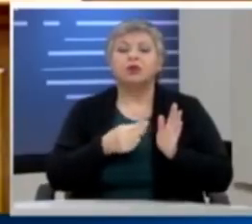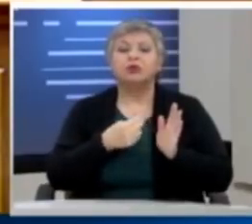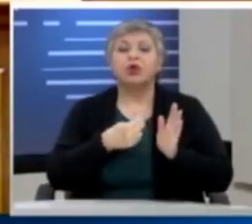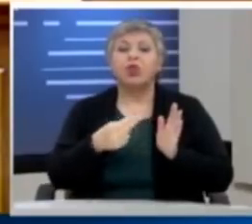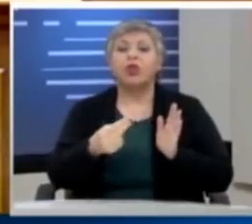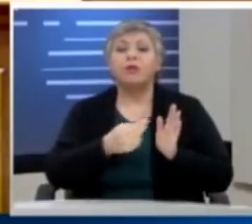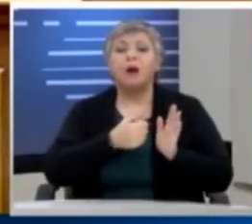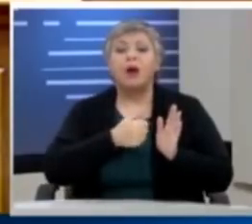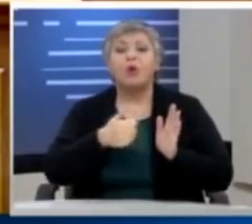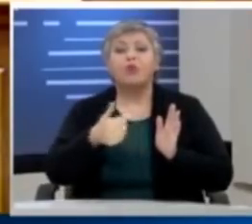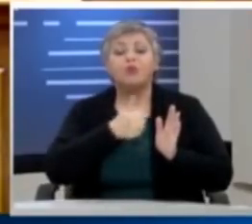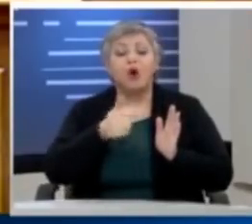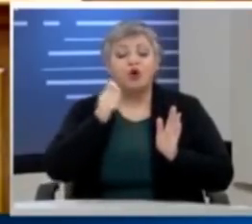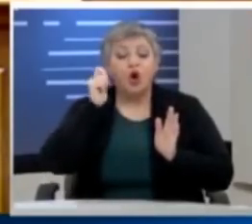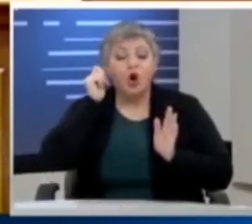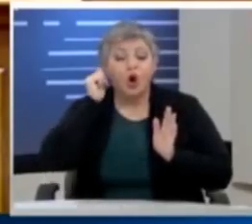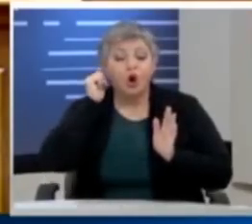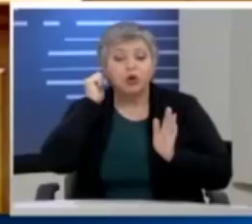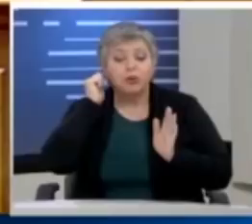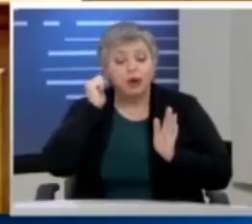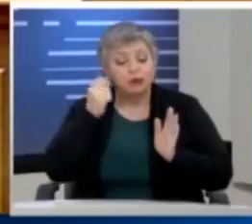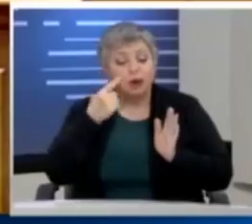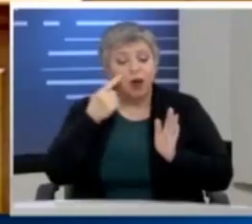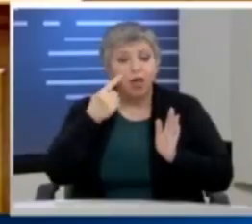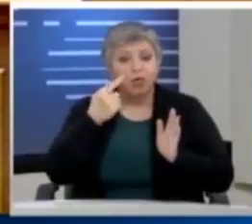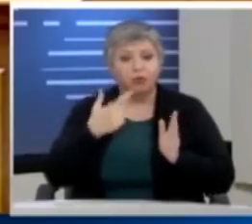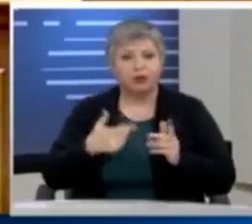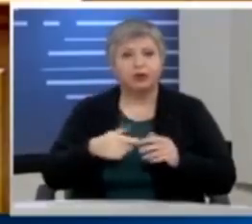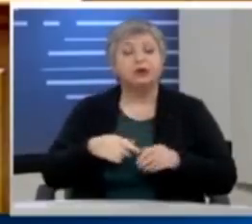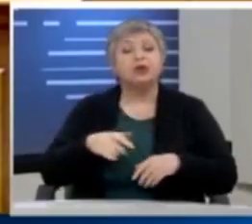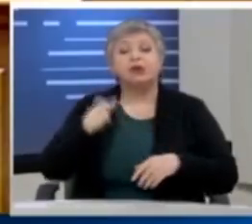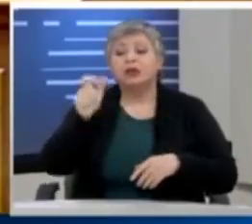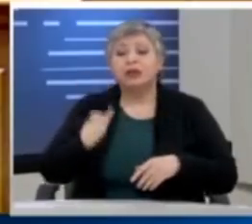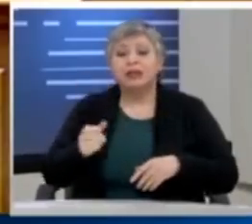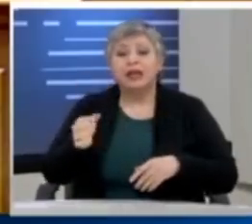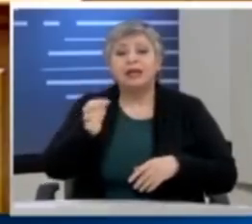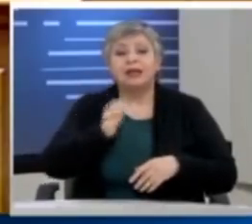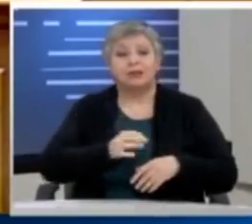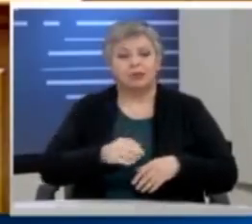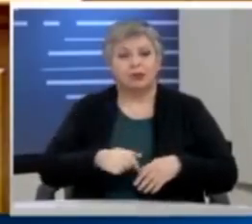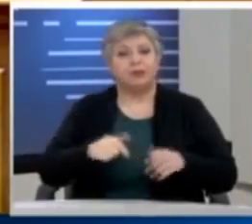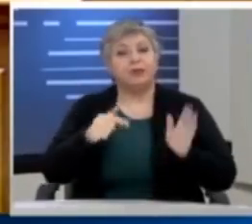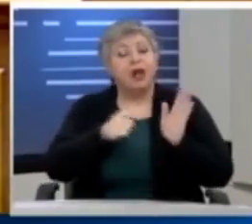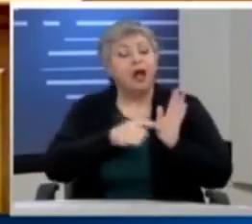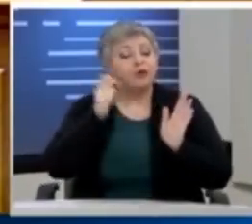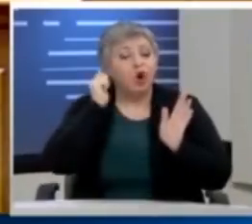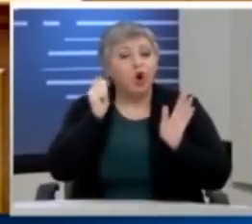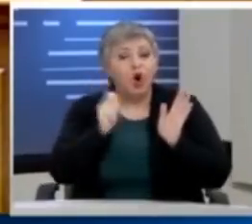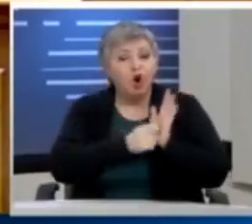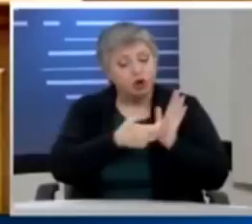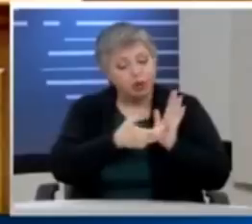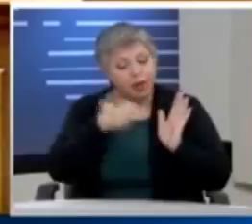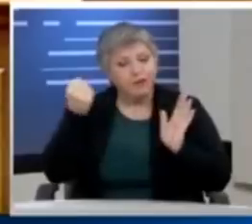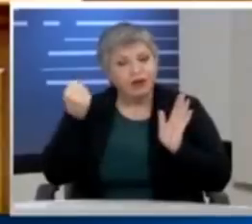στο ονοματολογικό. Είχε δηλώσει χαρακτηριστικά: είτε απαλληφθεί το όνομα, είτε δεν